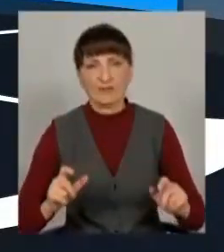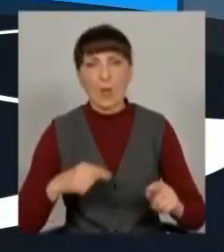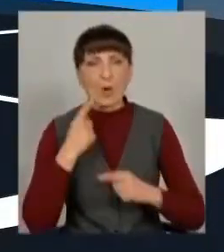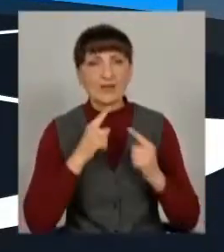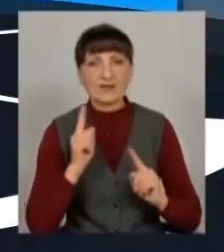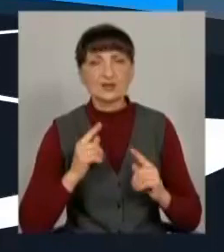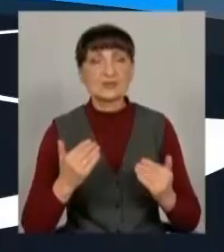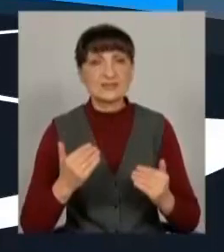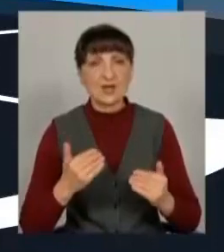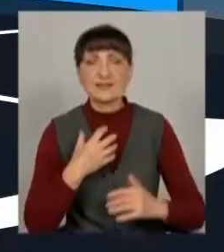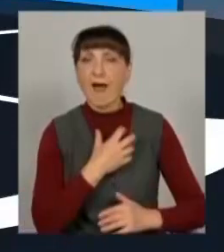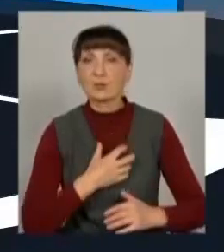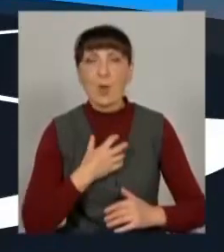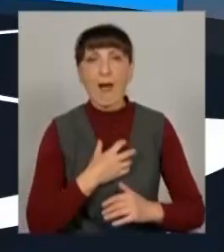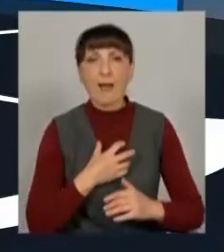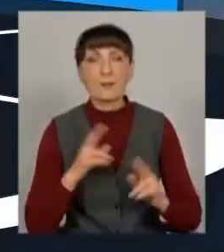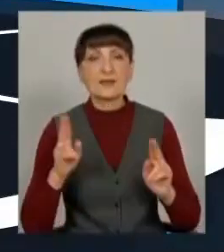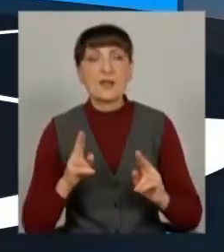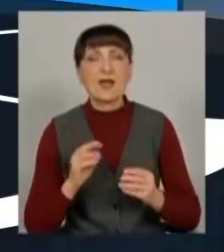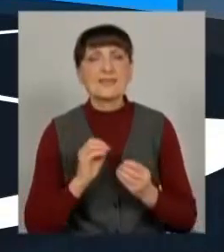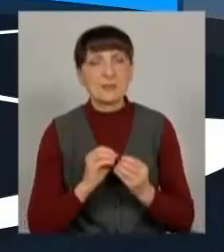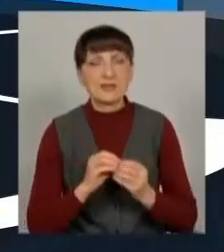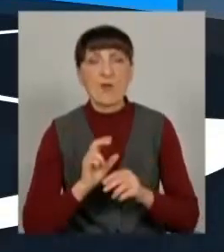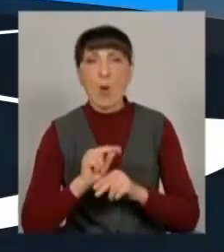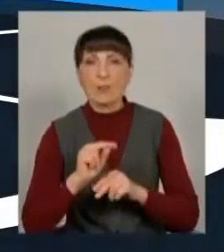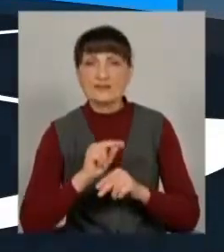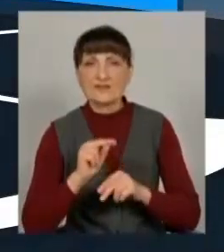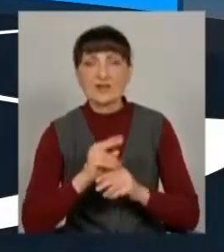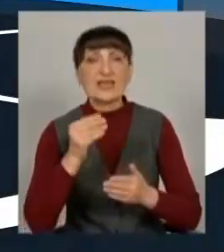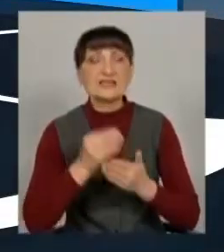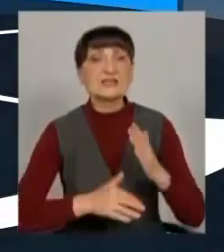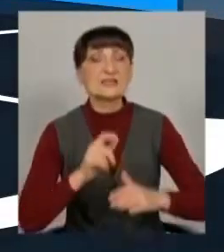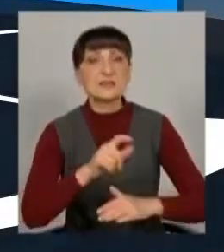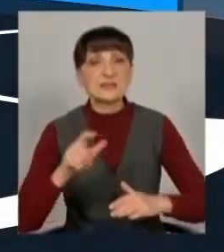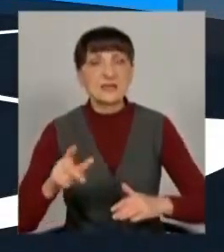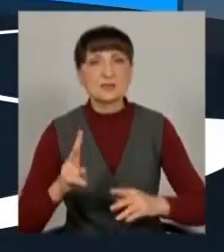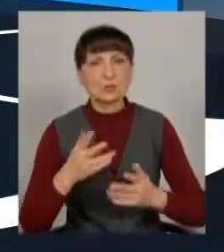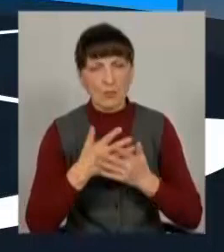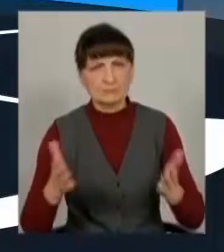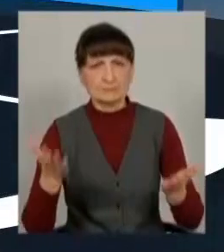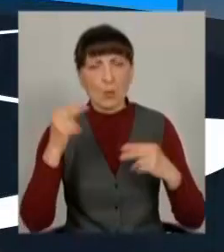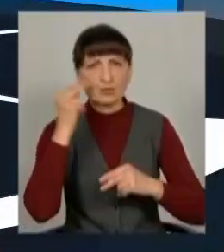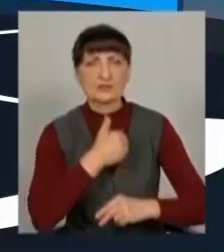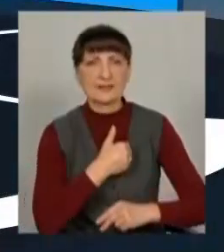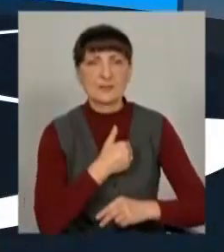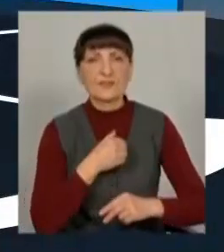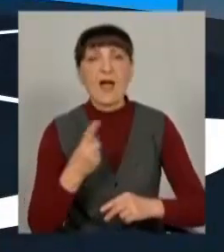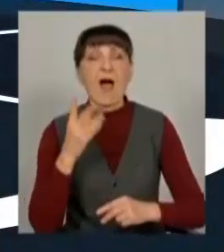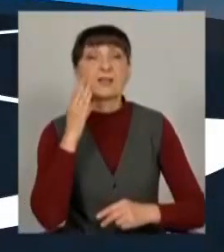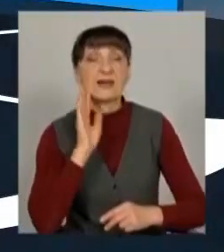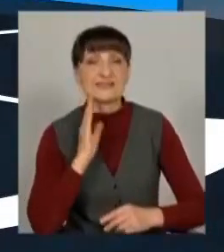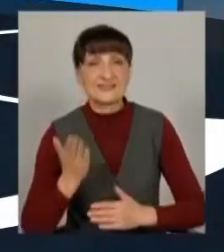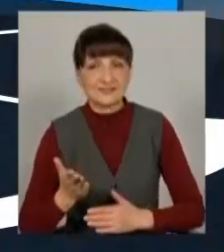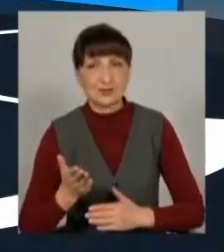отметил что сейчас актуальна концепция непрерывного образования и ценятся специалисты открытые к знаниям одна из них Алматинка